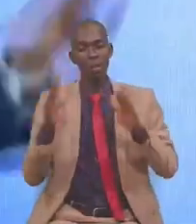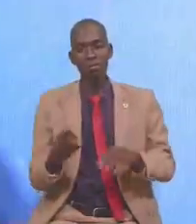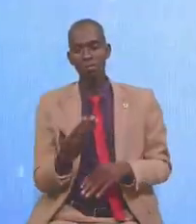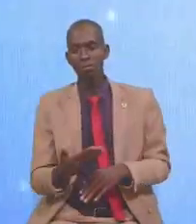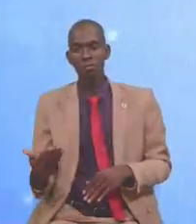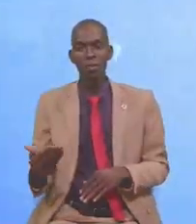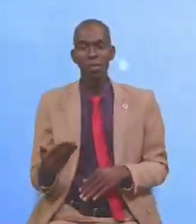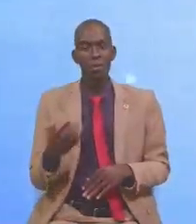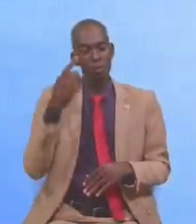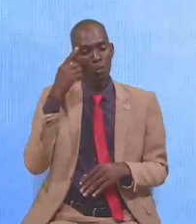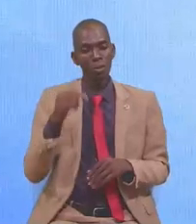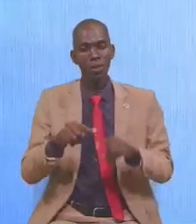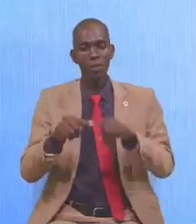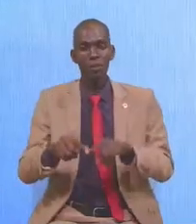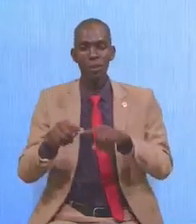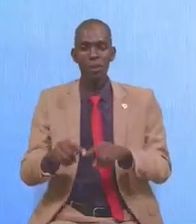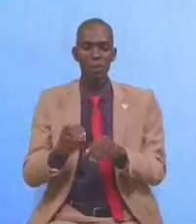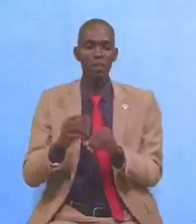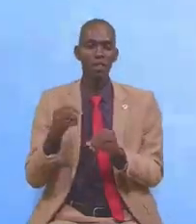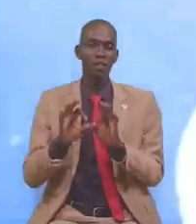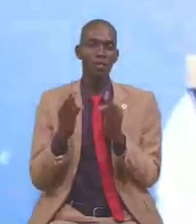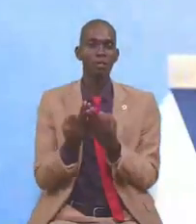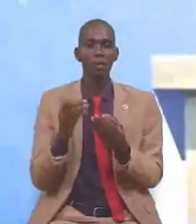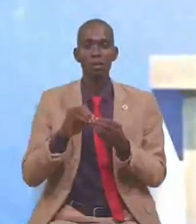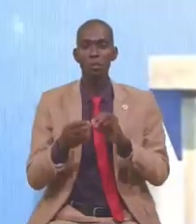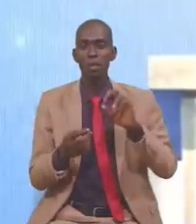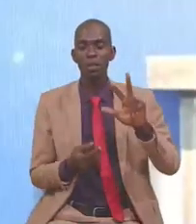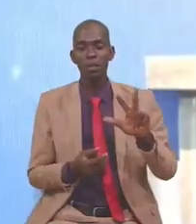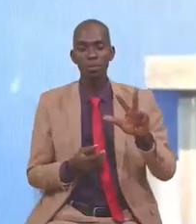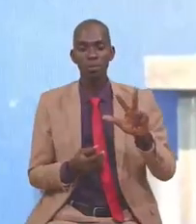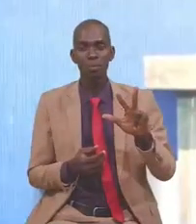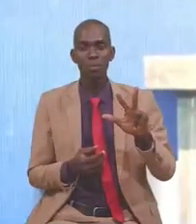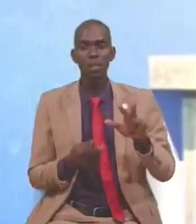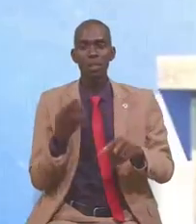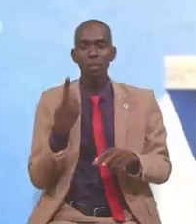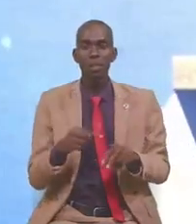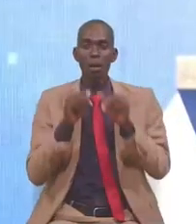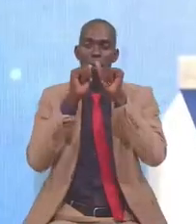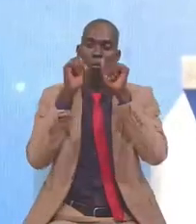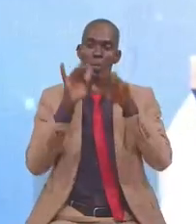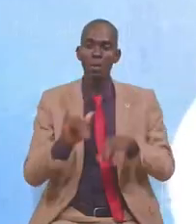et des dépendants dans la famille. 3, la bénédiction